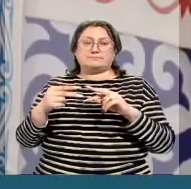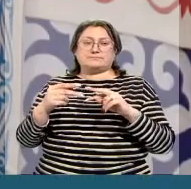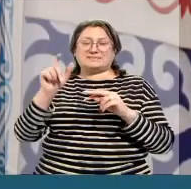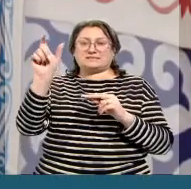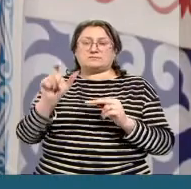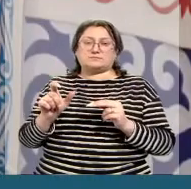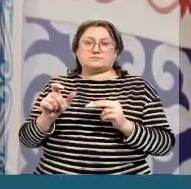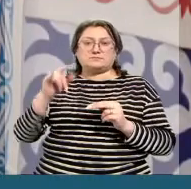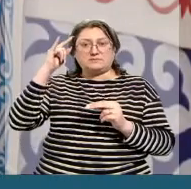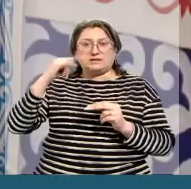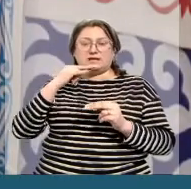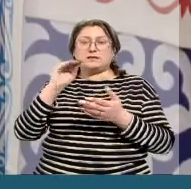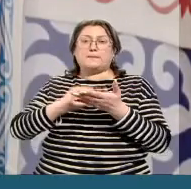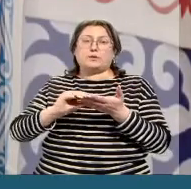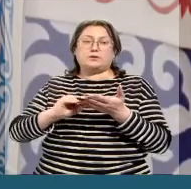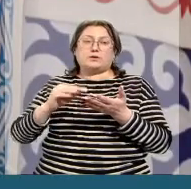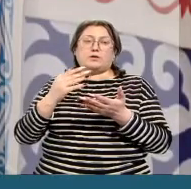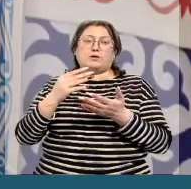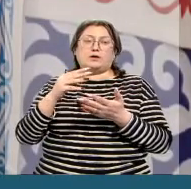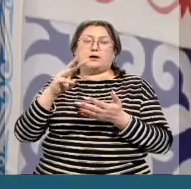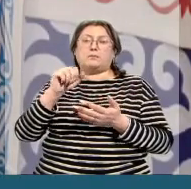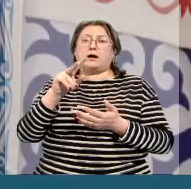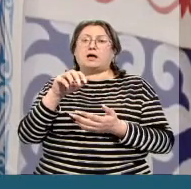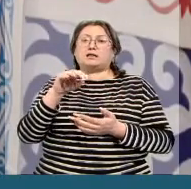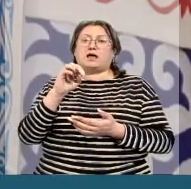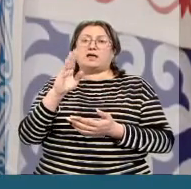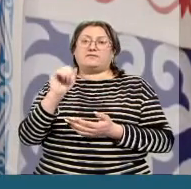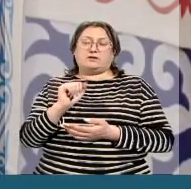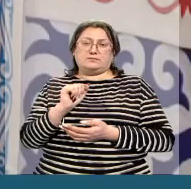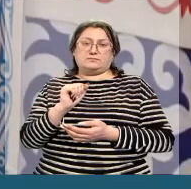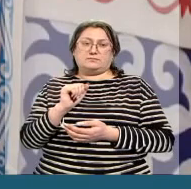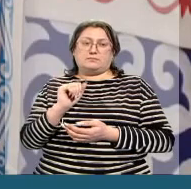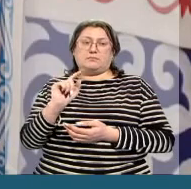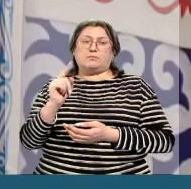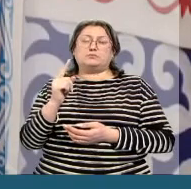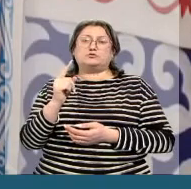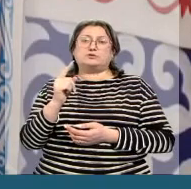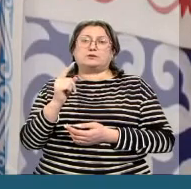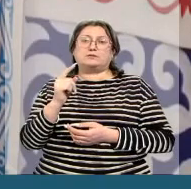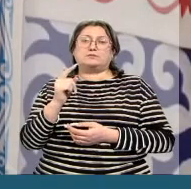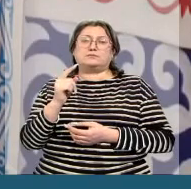переводить стихи казахского поэта Мукагали Макатаева, потому что